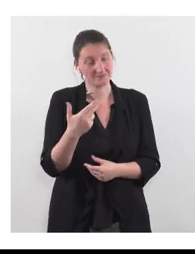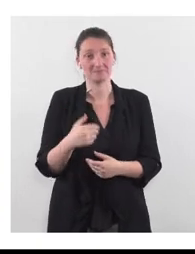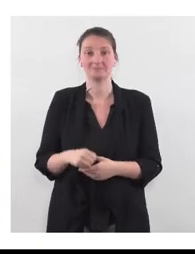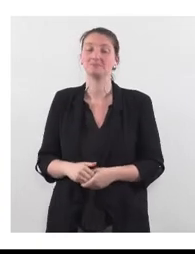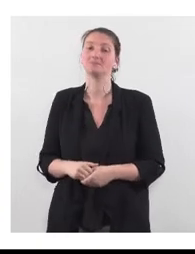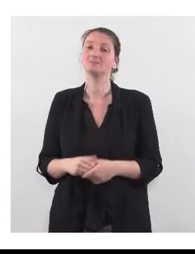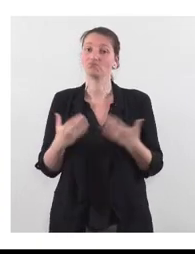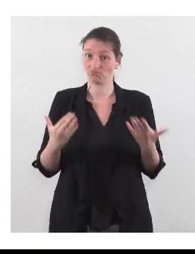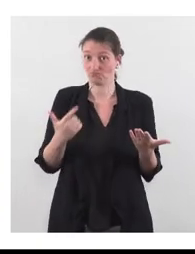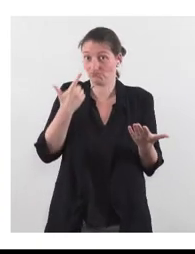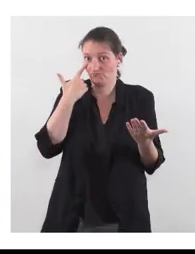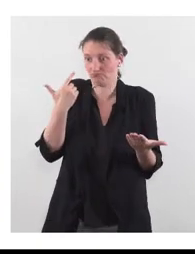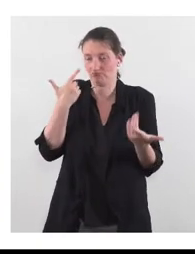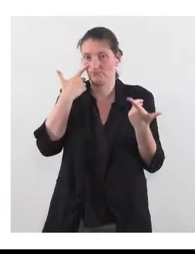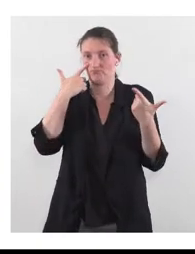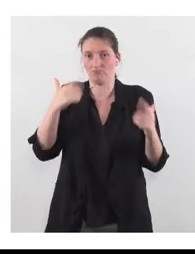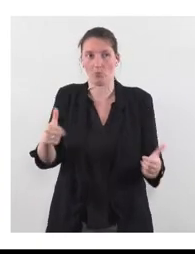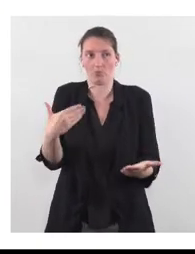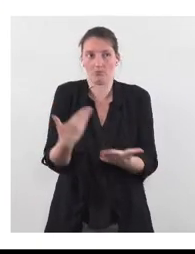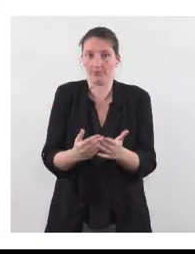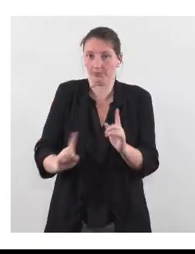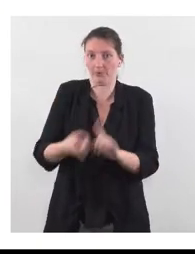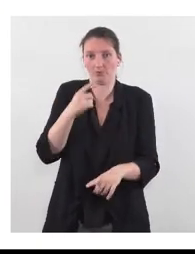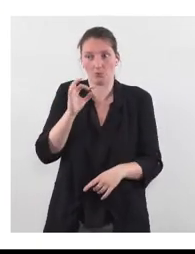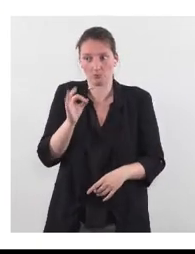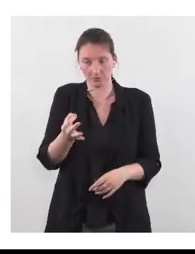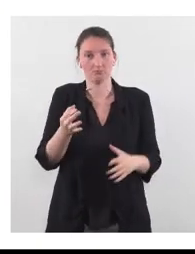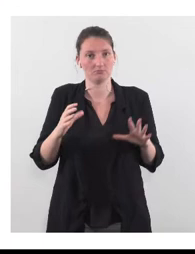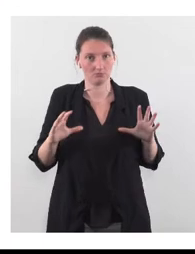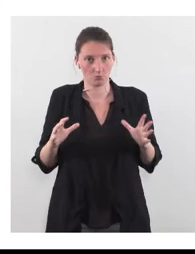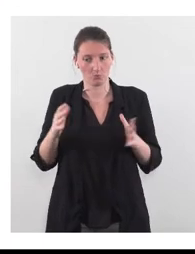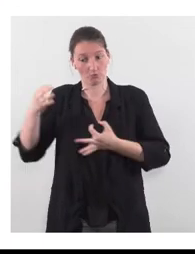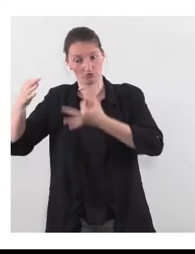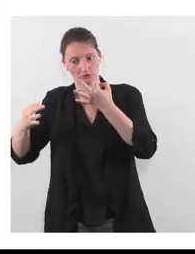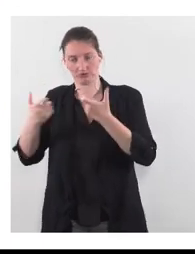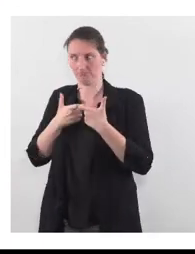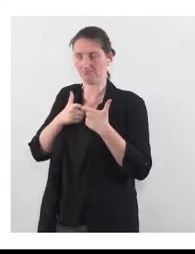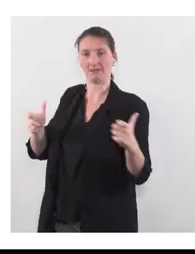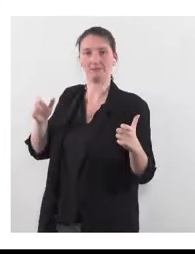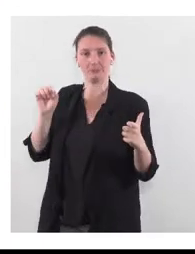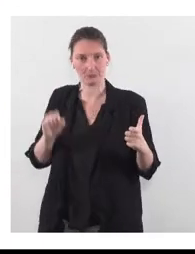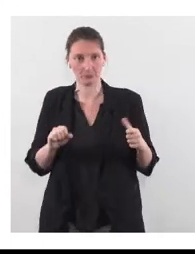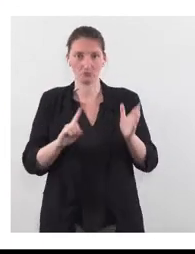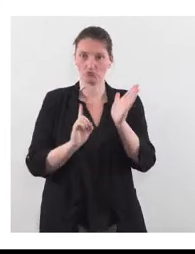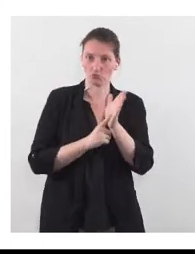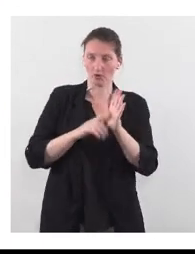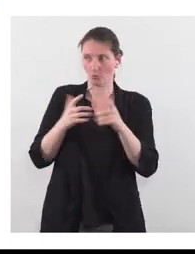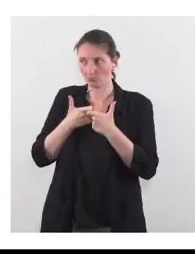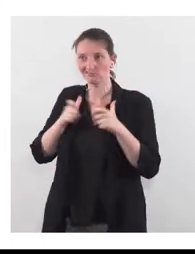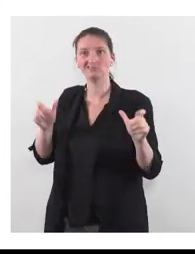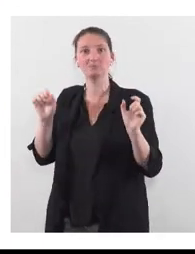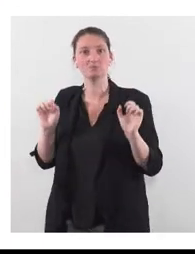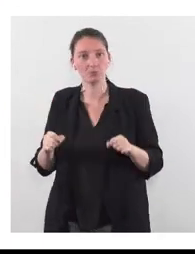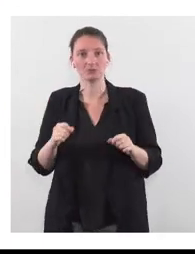Merci Karen. Nous voyons l'importance d'accéder à la justice et du droit